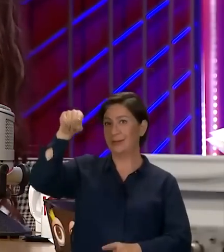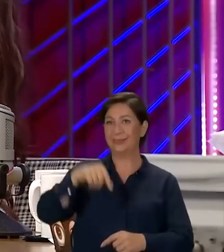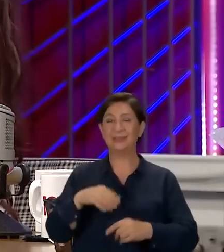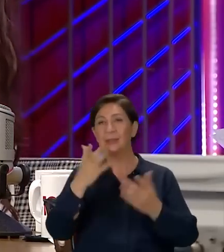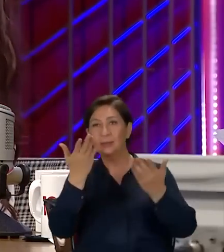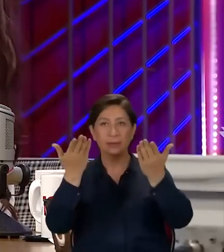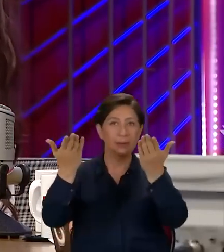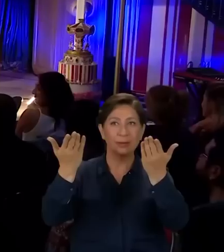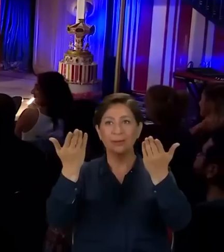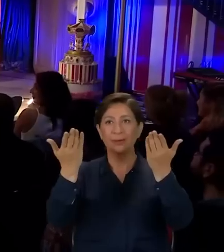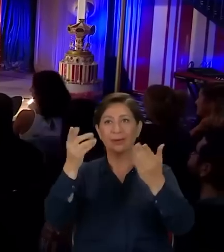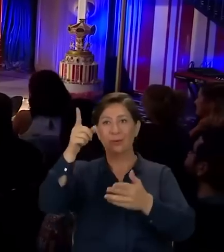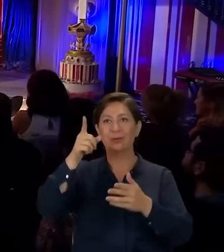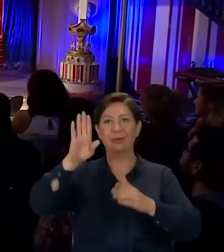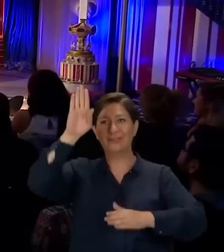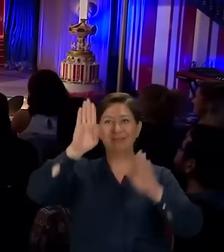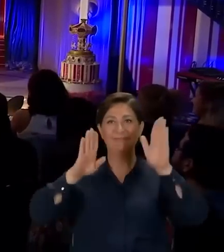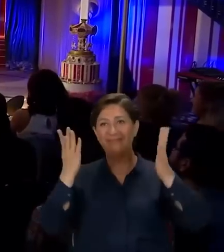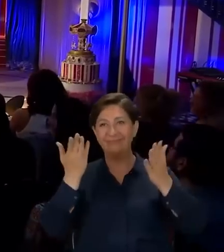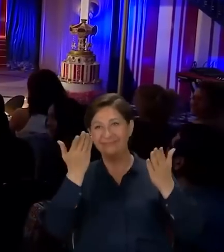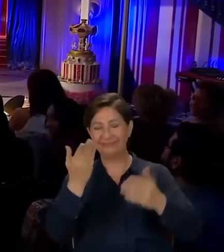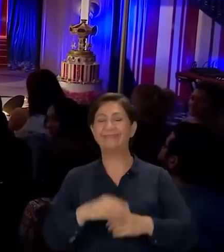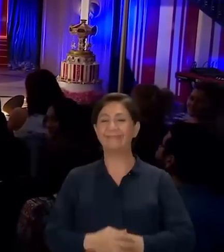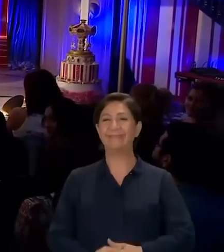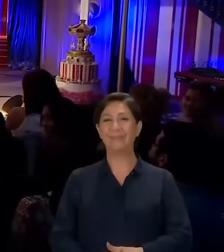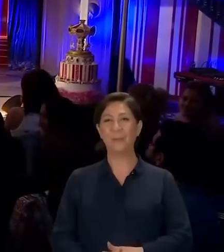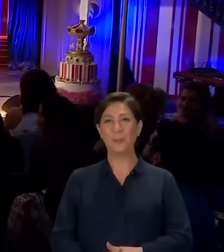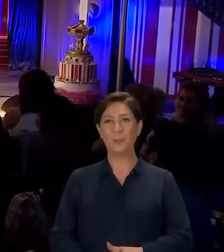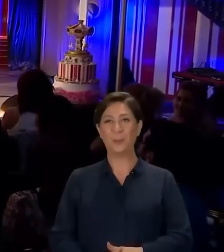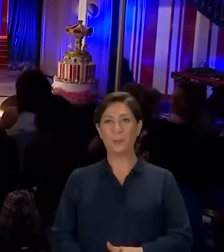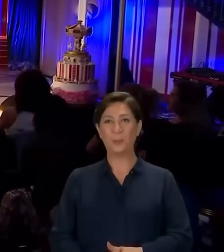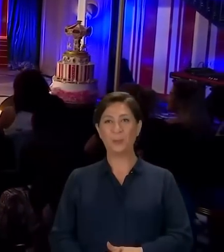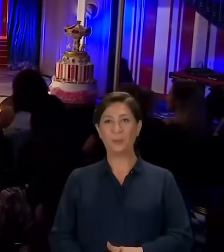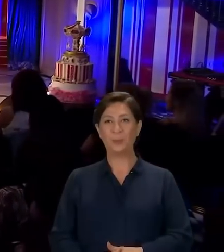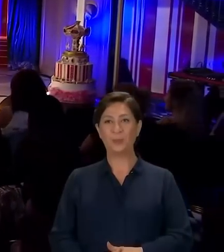Evet. Nerede lan? Ha orada. Nerede kaplara. Lan? Ha orada, evet. Peki. Yani...